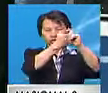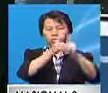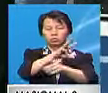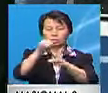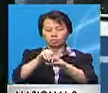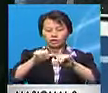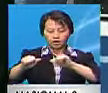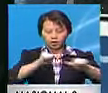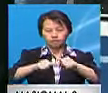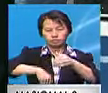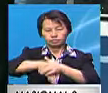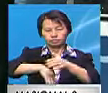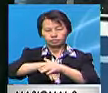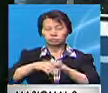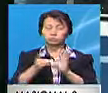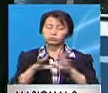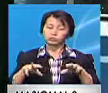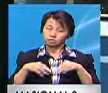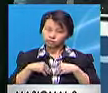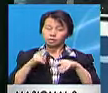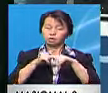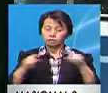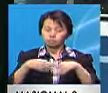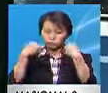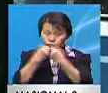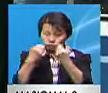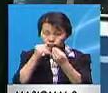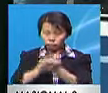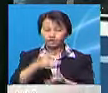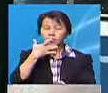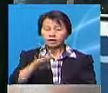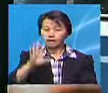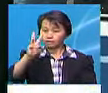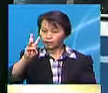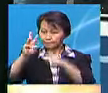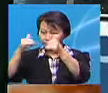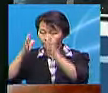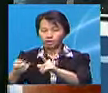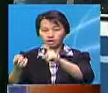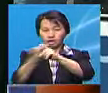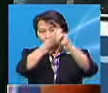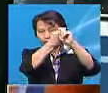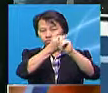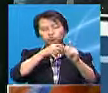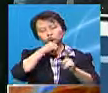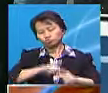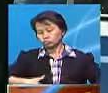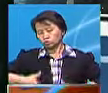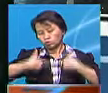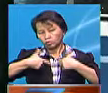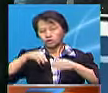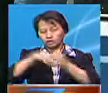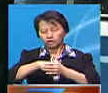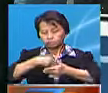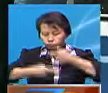terlibat dengan aktiviti bola sepak diterima. Namun daripada jumlah itu, nasib 6 pemain yang dikenakan hukuman gantung seumur hidup masih